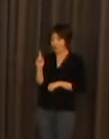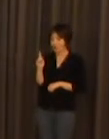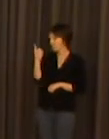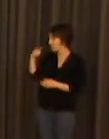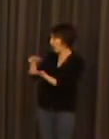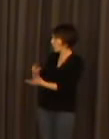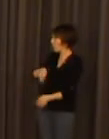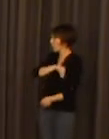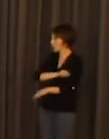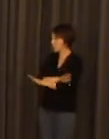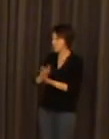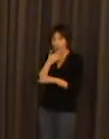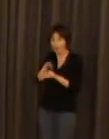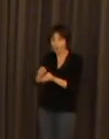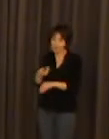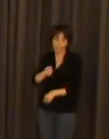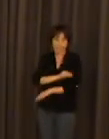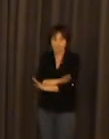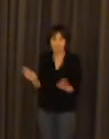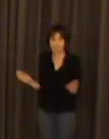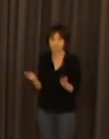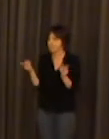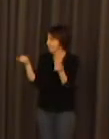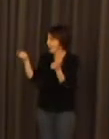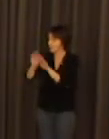no s'utilitza, no sobreviu. En segon